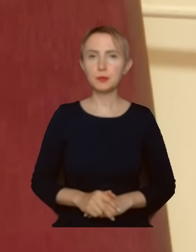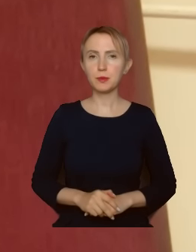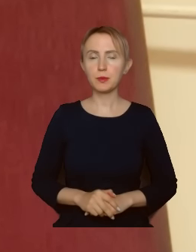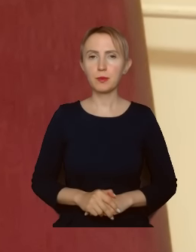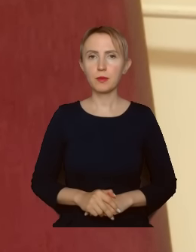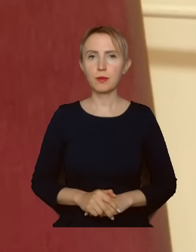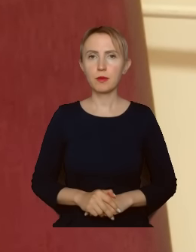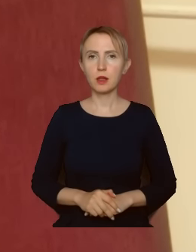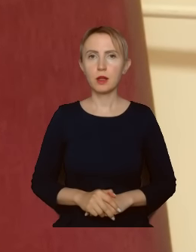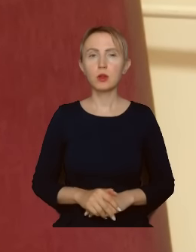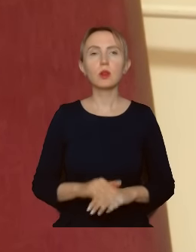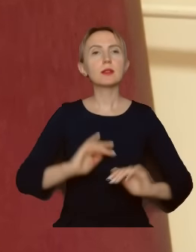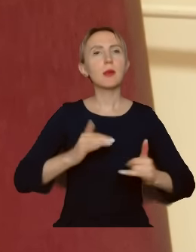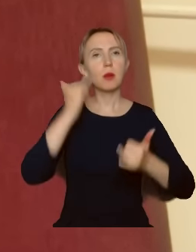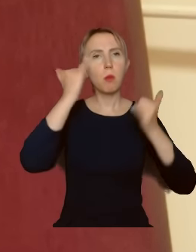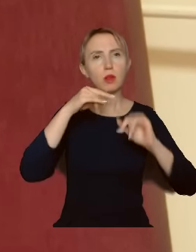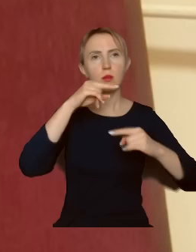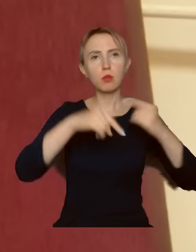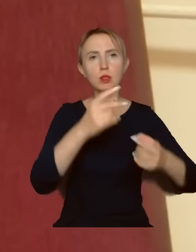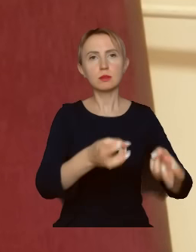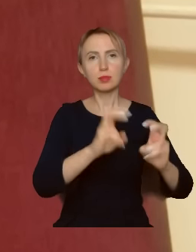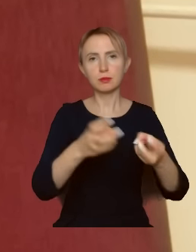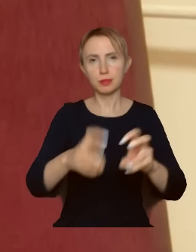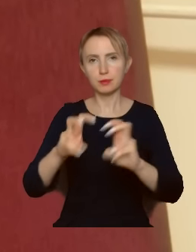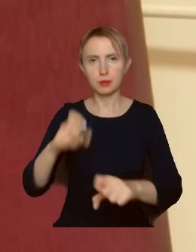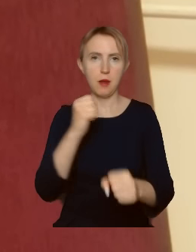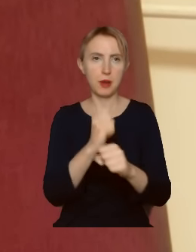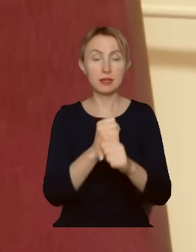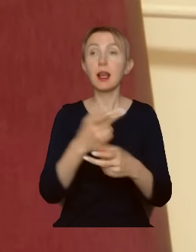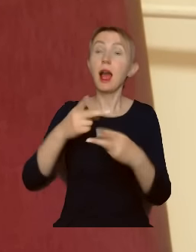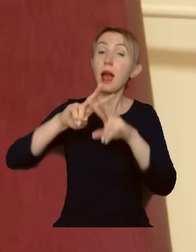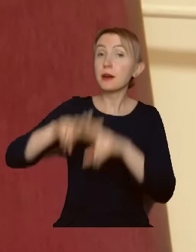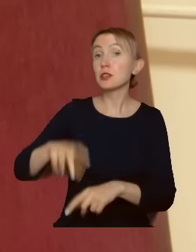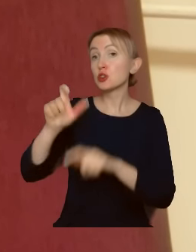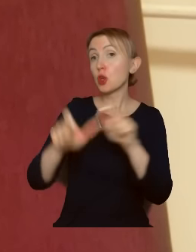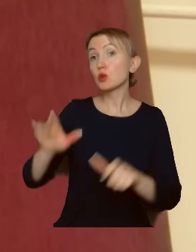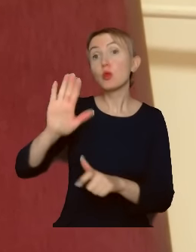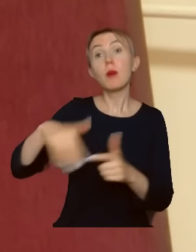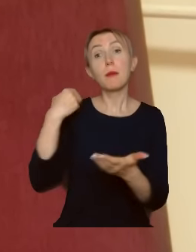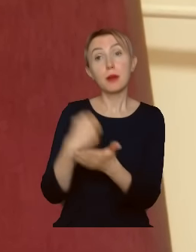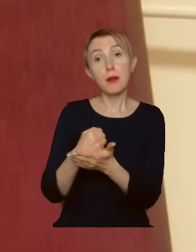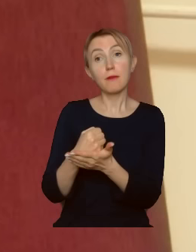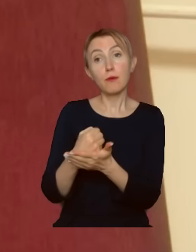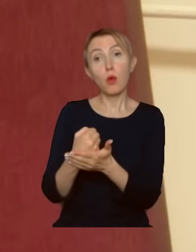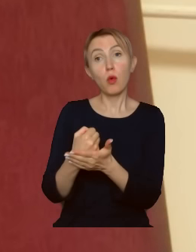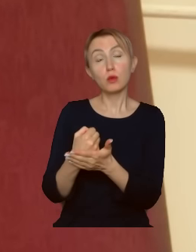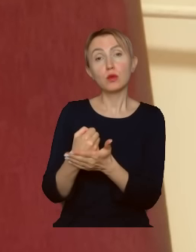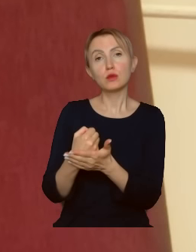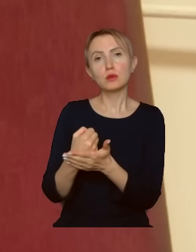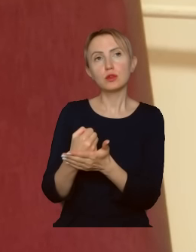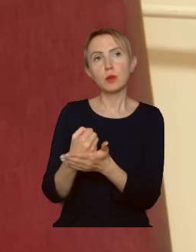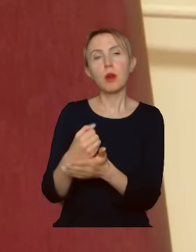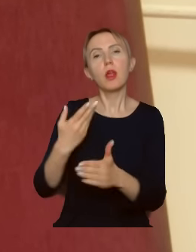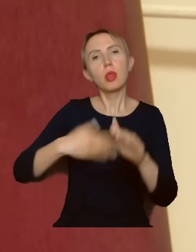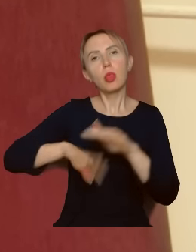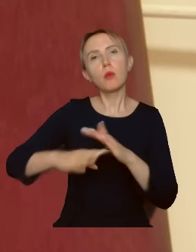uchybień związanych z ich procesem nominacyjny Natomiast cała reszta ma prawo do tego żeby mieć nominację otrzymaną w sposób